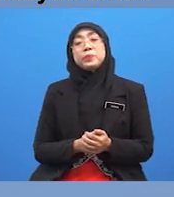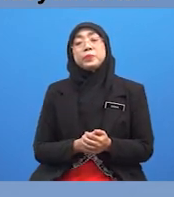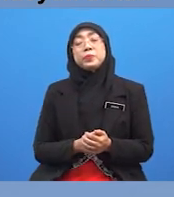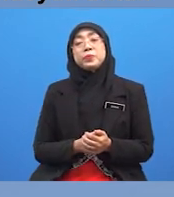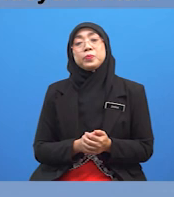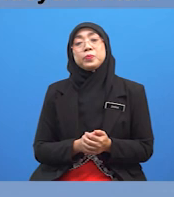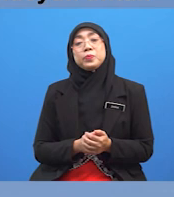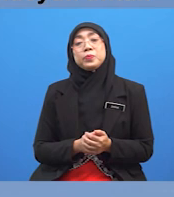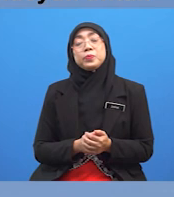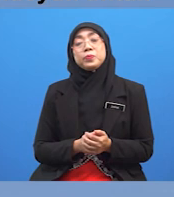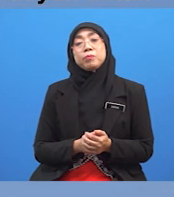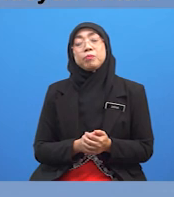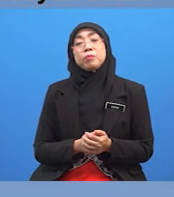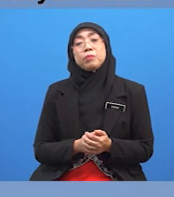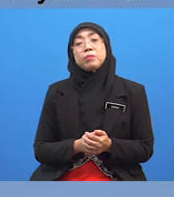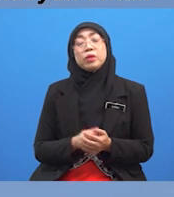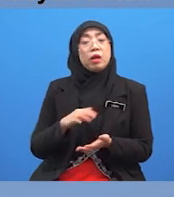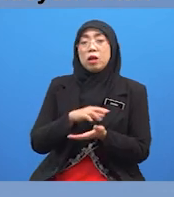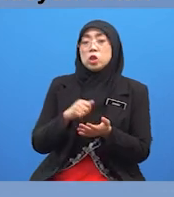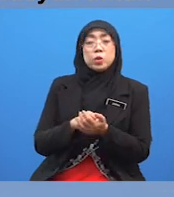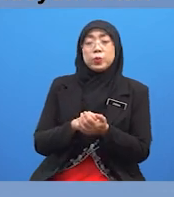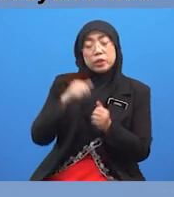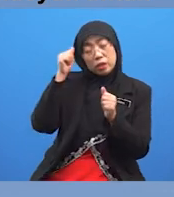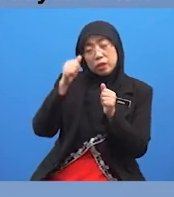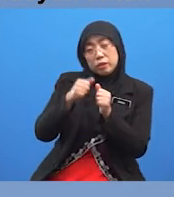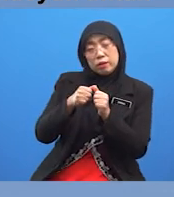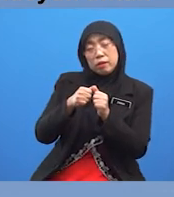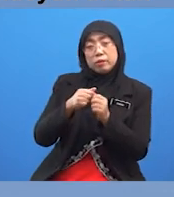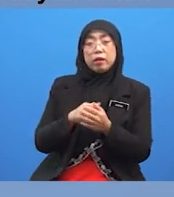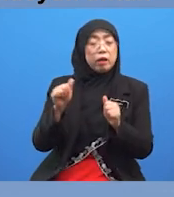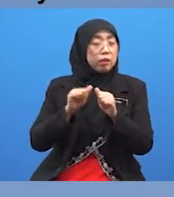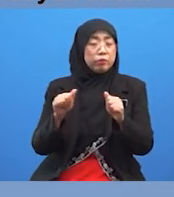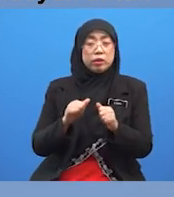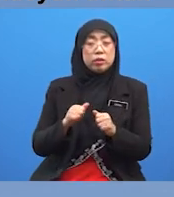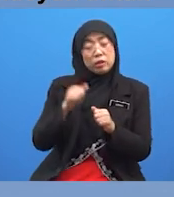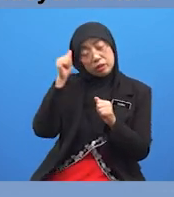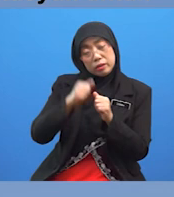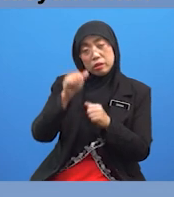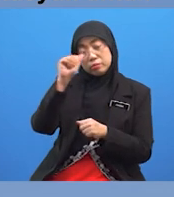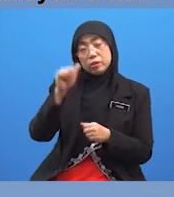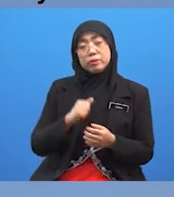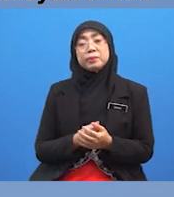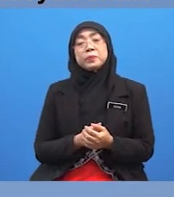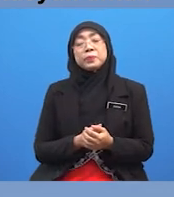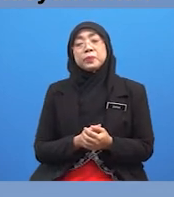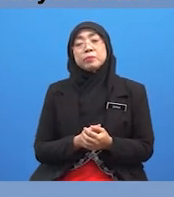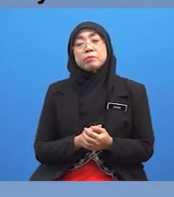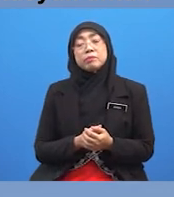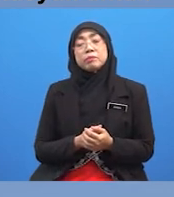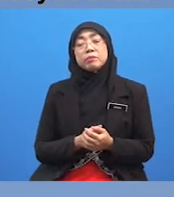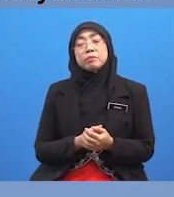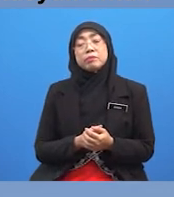termasuklah bertasbih, bertahmid, bertahlil dan bertakbir. Amalan ini